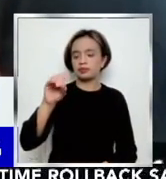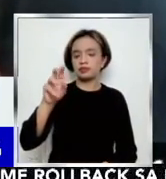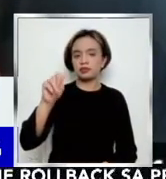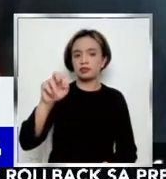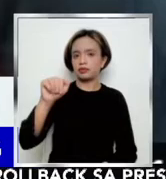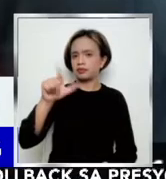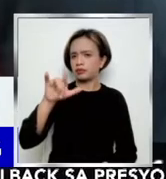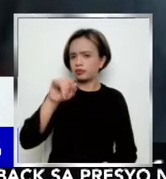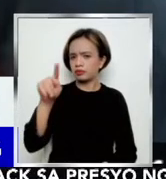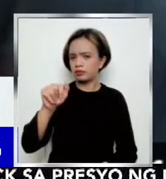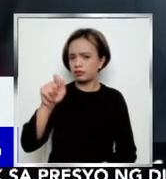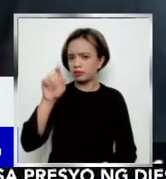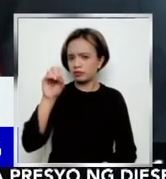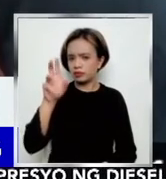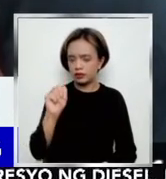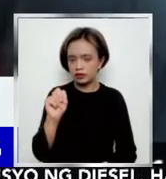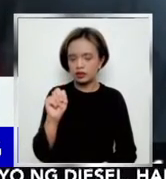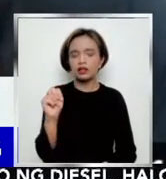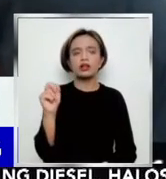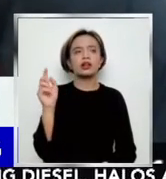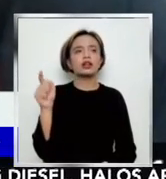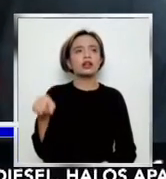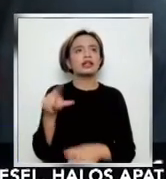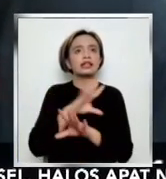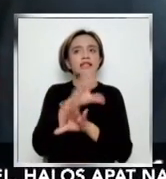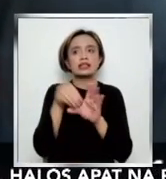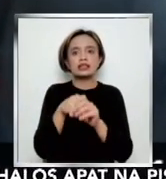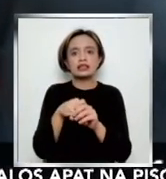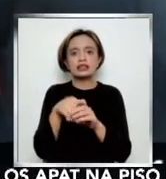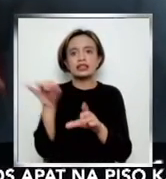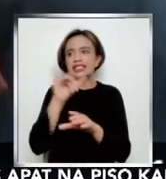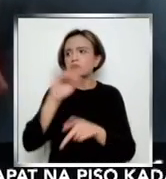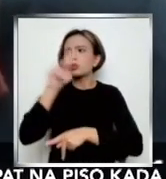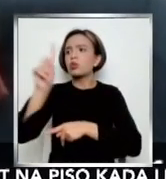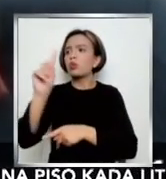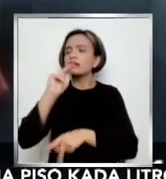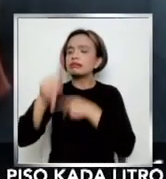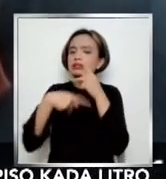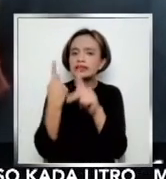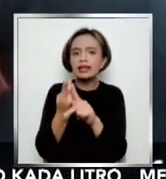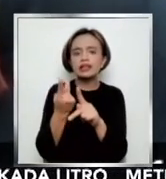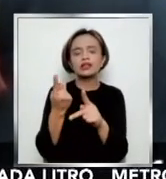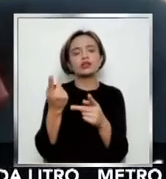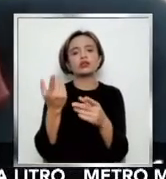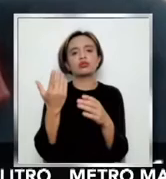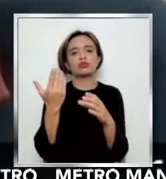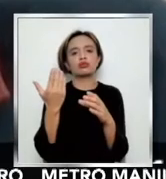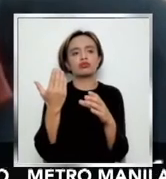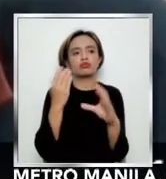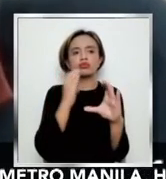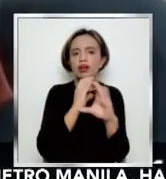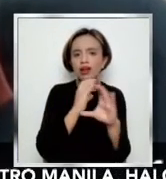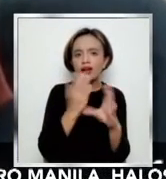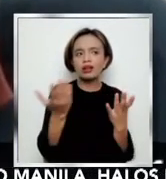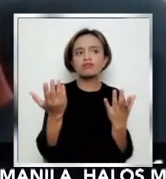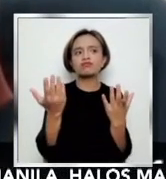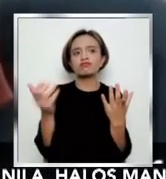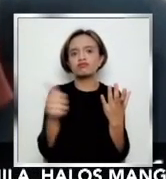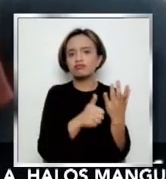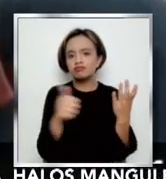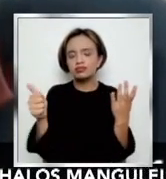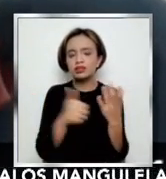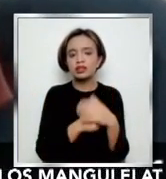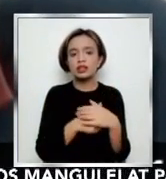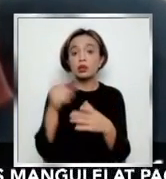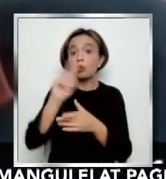yung route rationalization pati yung ano type of vehicle na magse-serve ng routes na yon. Ang challenge of course is to